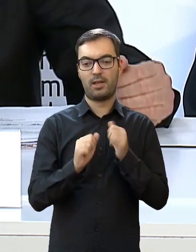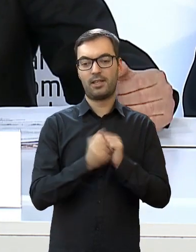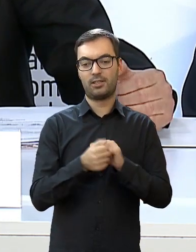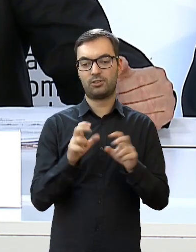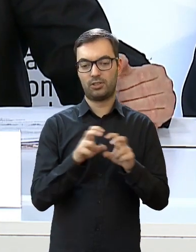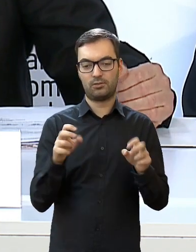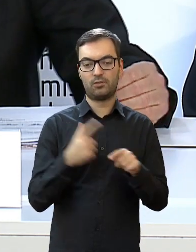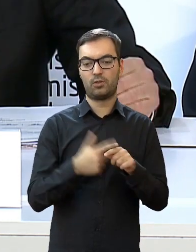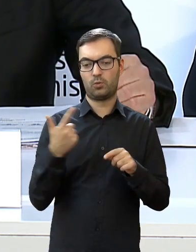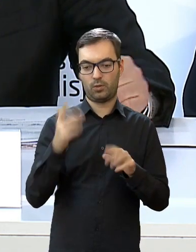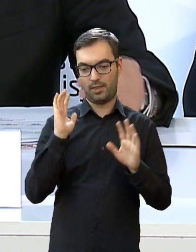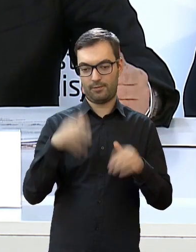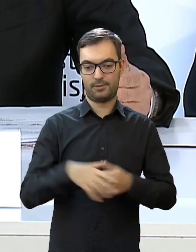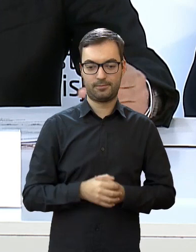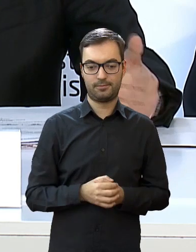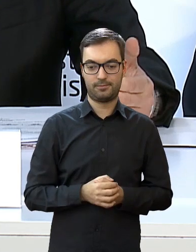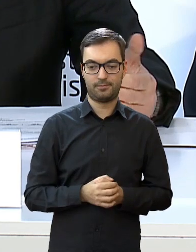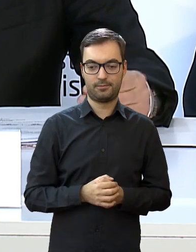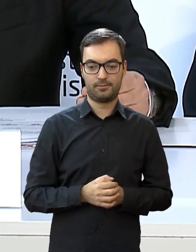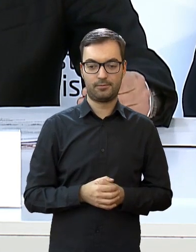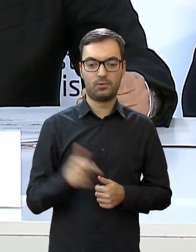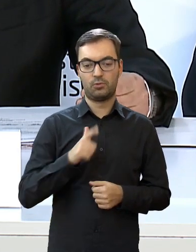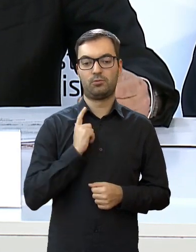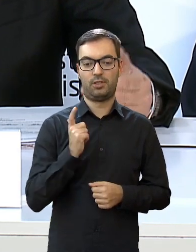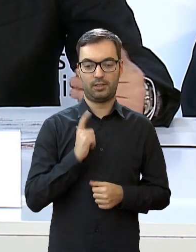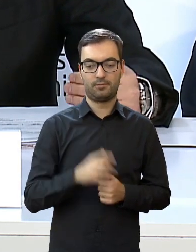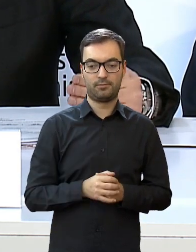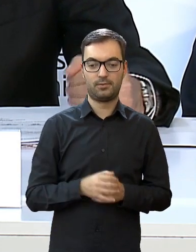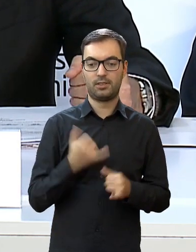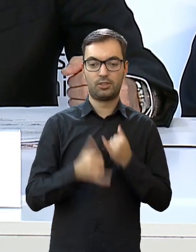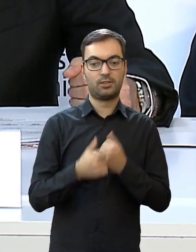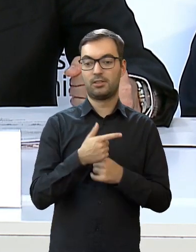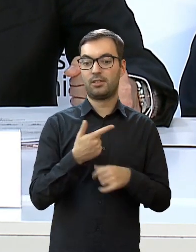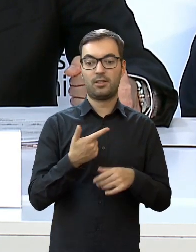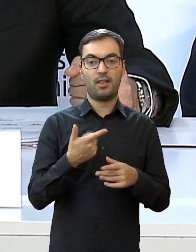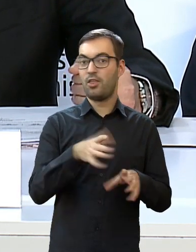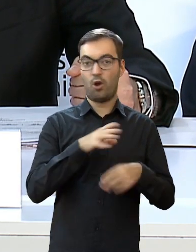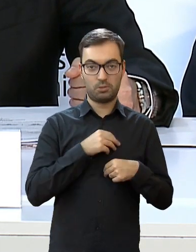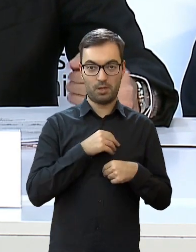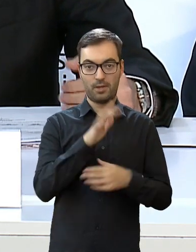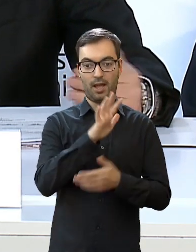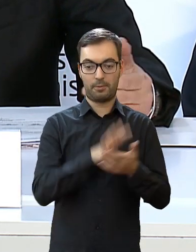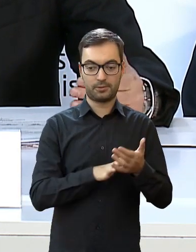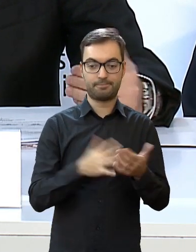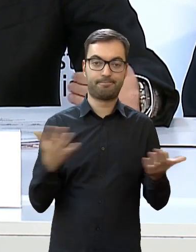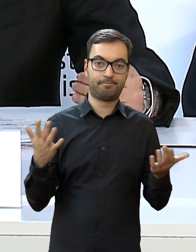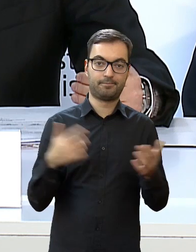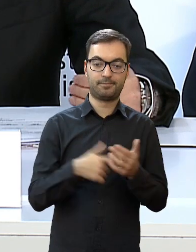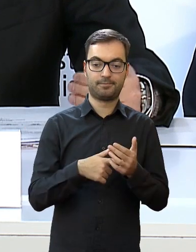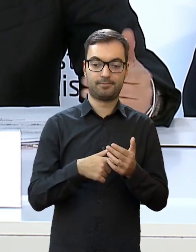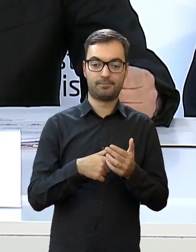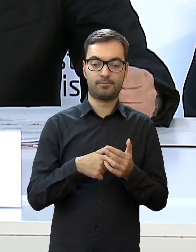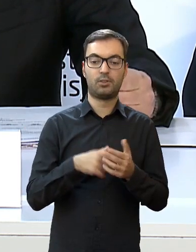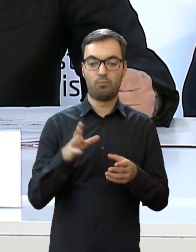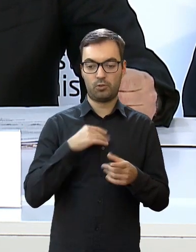to będzie 22 nawet, jeżeli chodzi o Anglę. Do 22 musimy oczekać. Jeżeli do tego czasu nie wpłyną te protokoły, no to wtedy oczywiście możemy